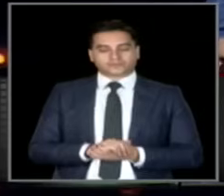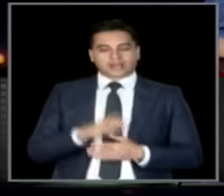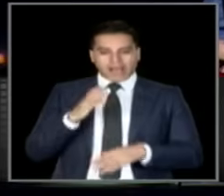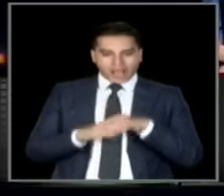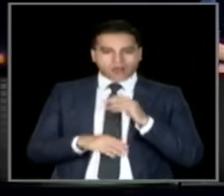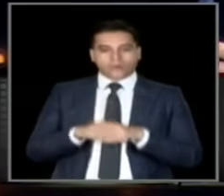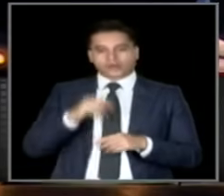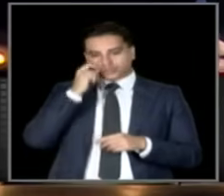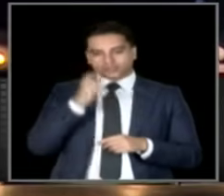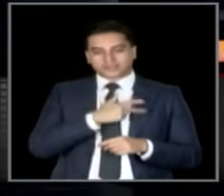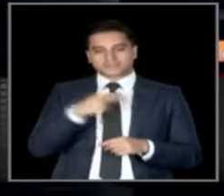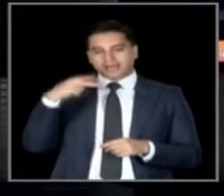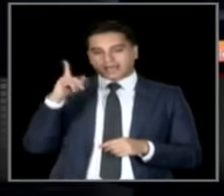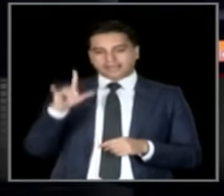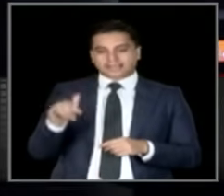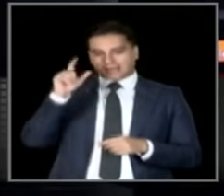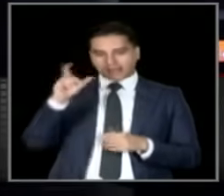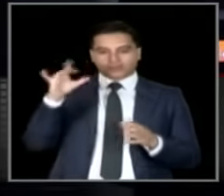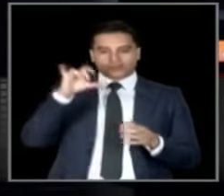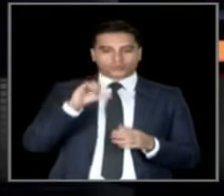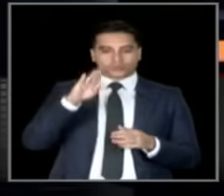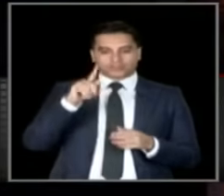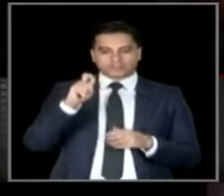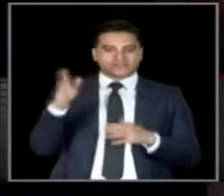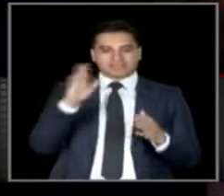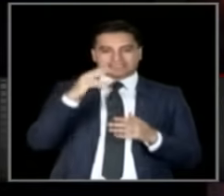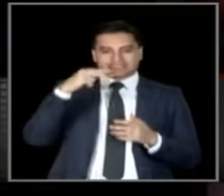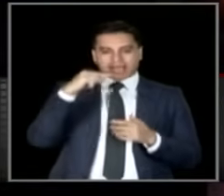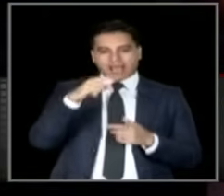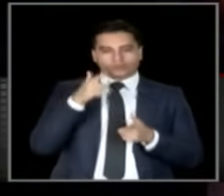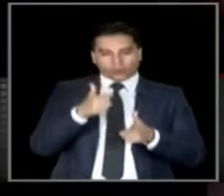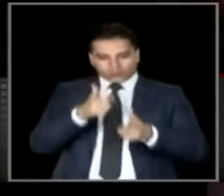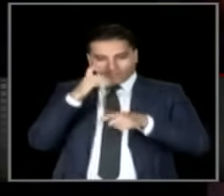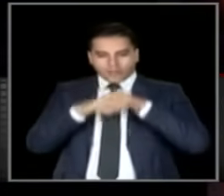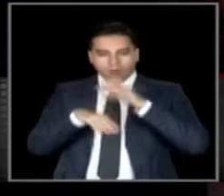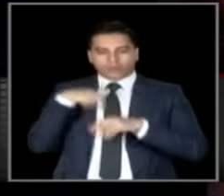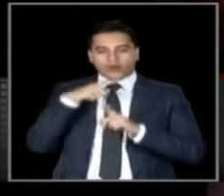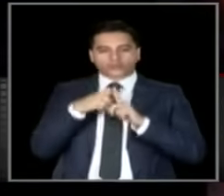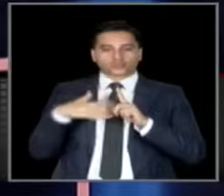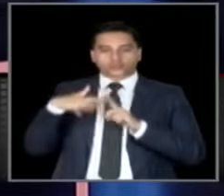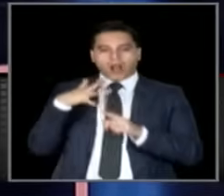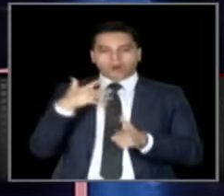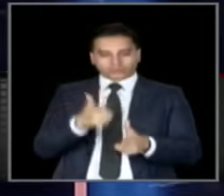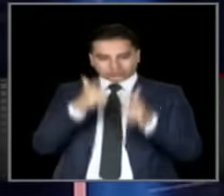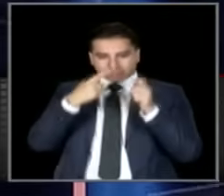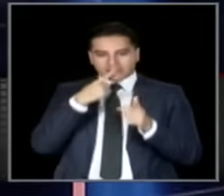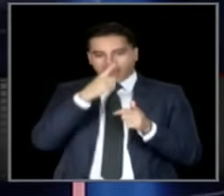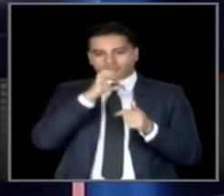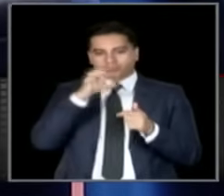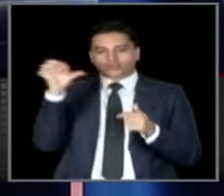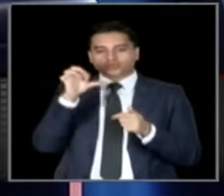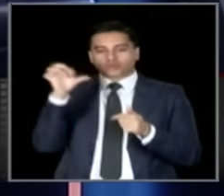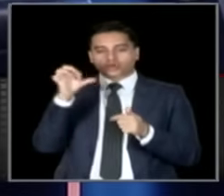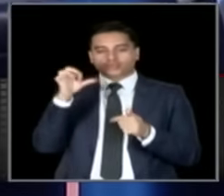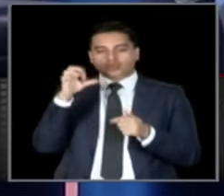حاول عريان يوسف سعد اختيار رئيس وزراء مصر في ديسمبر 1919، فمن هو؟